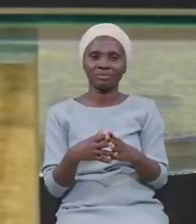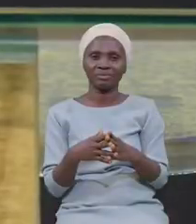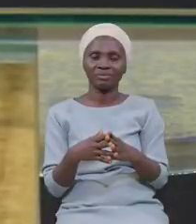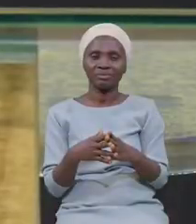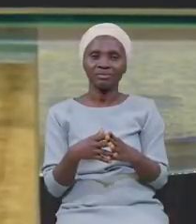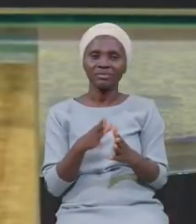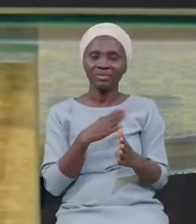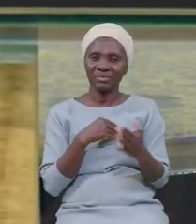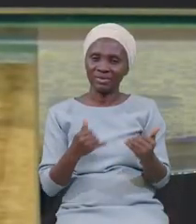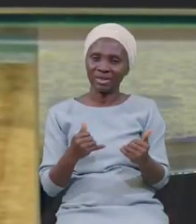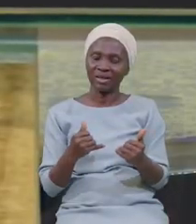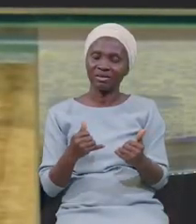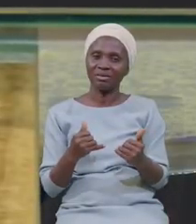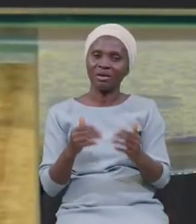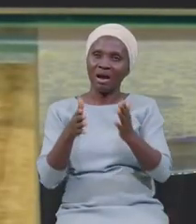Réclamez maintenant les promesses de Dieu.